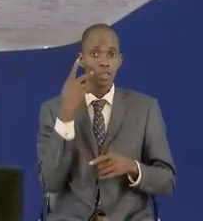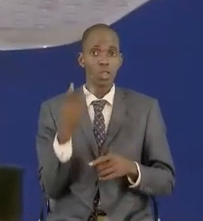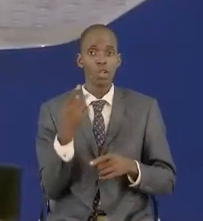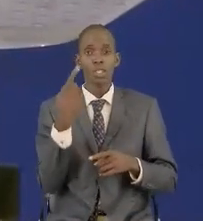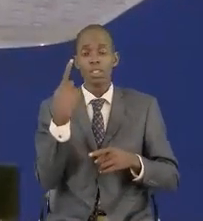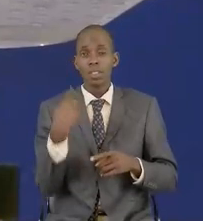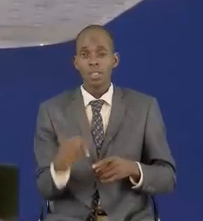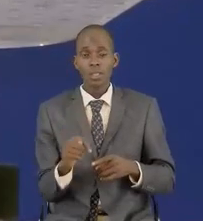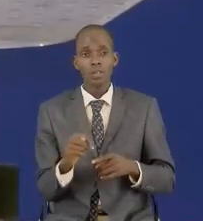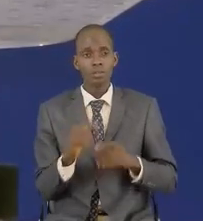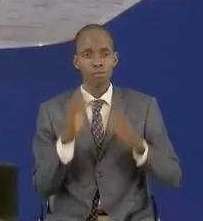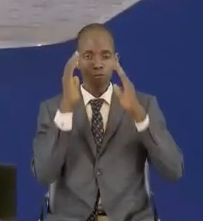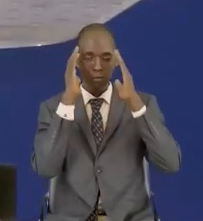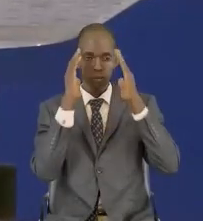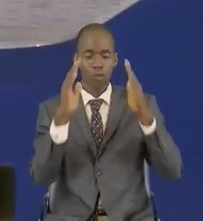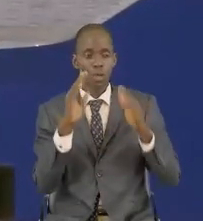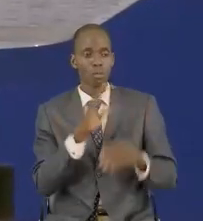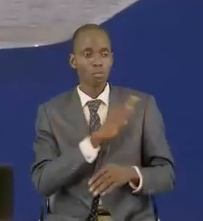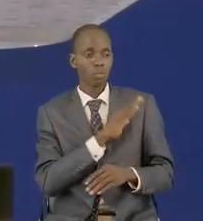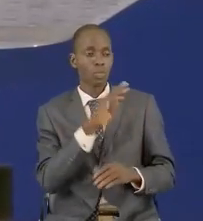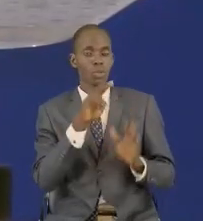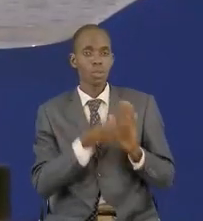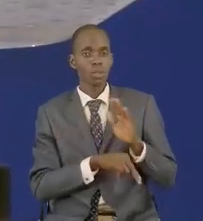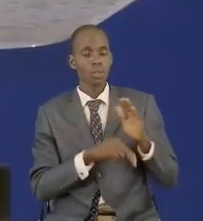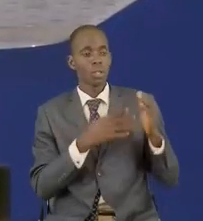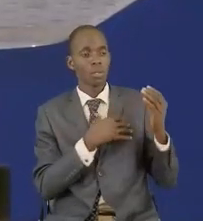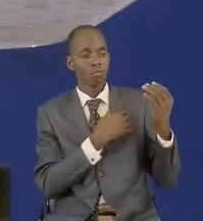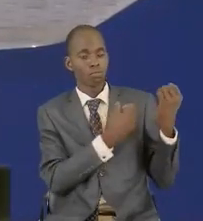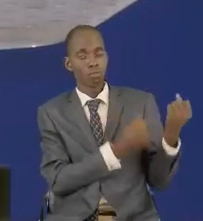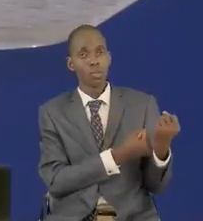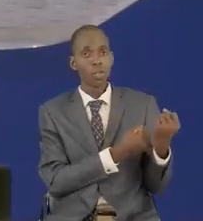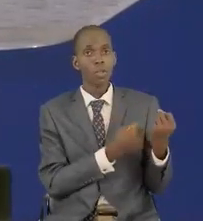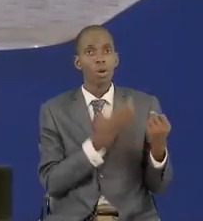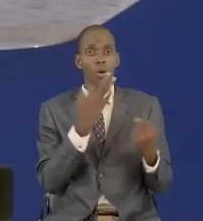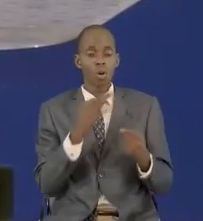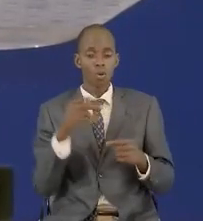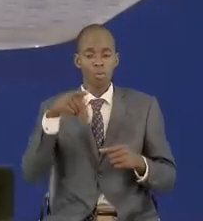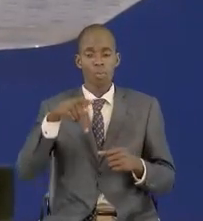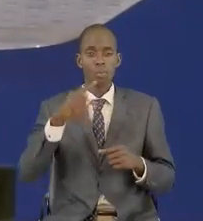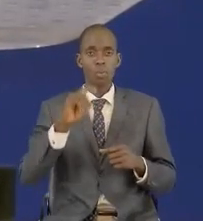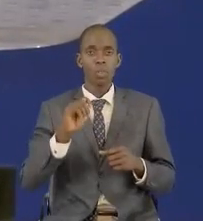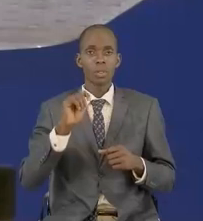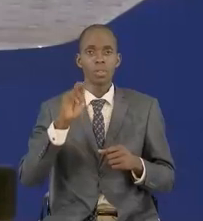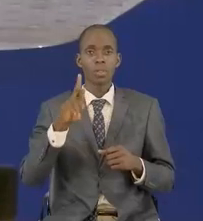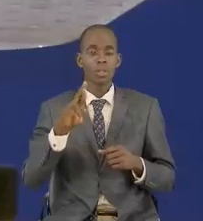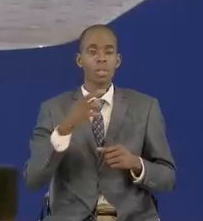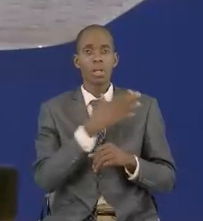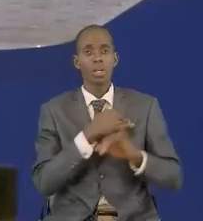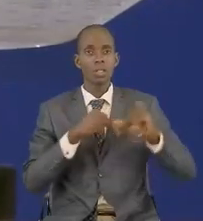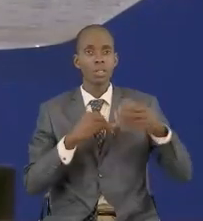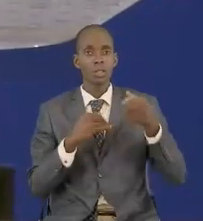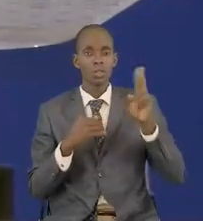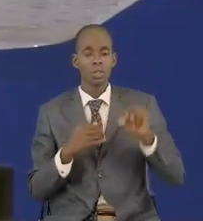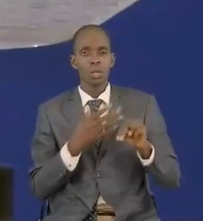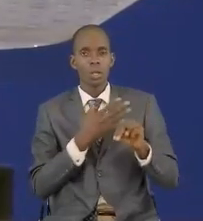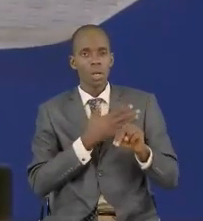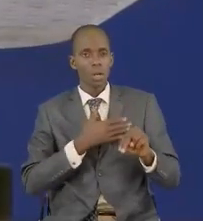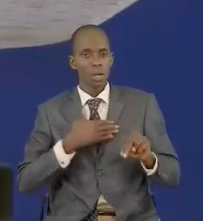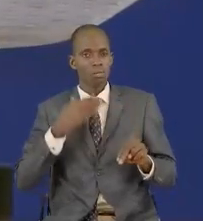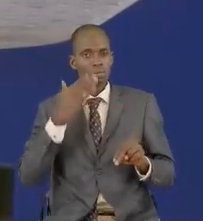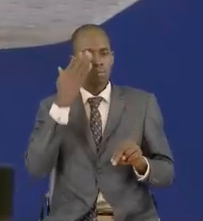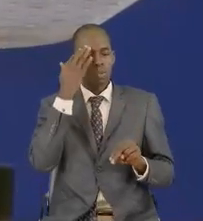l'assurance de pierre et de gens ils furent étonné sachant que